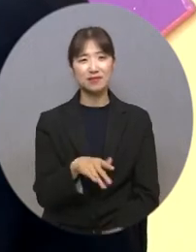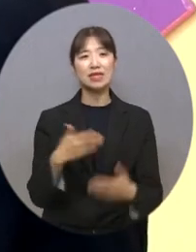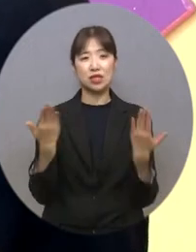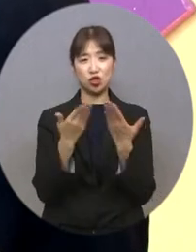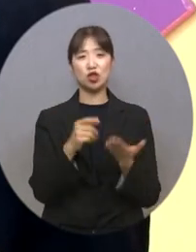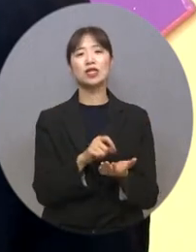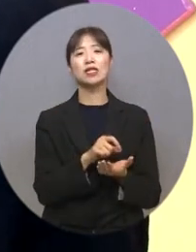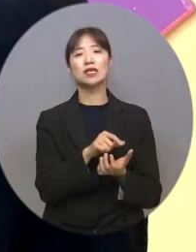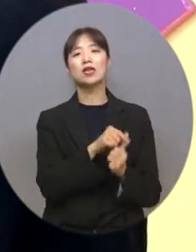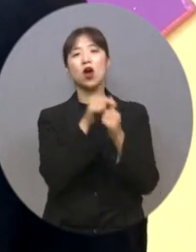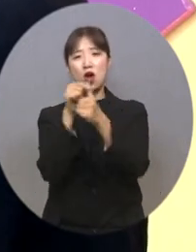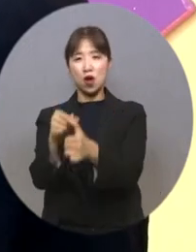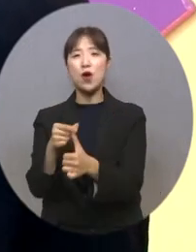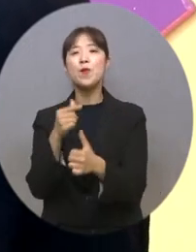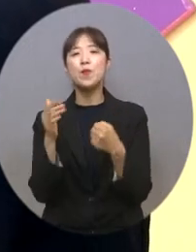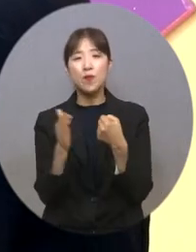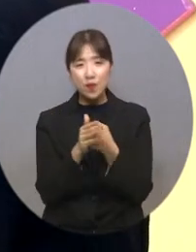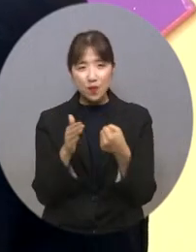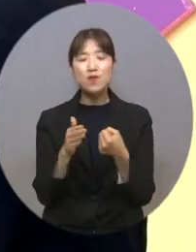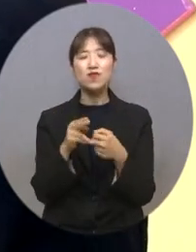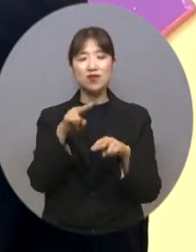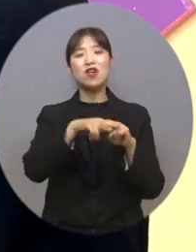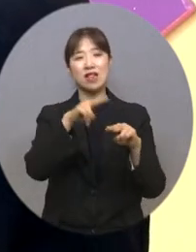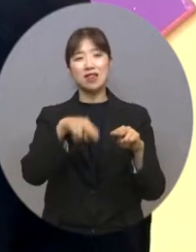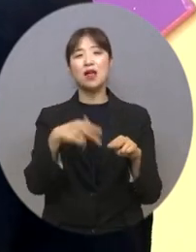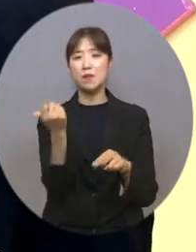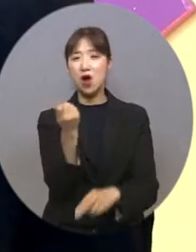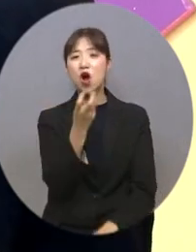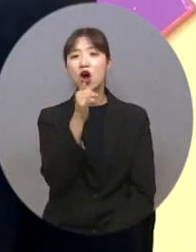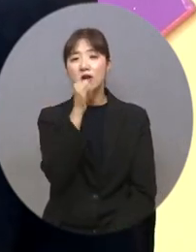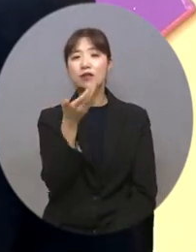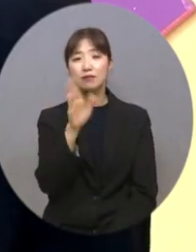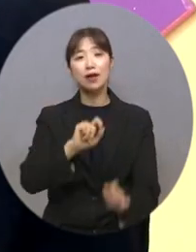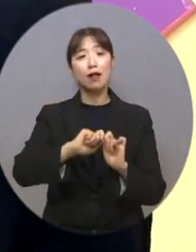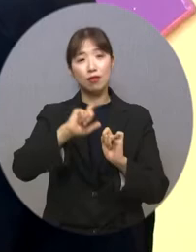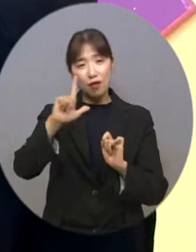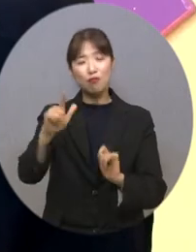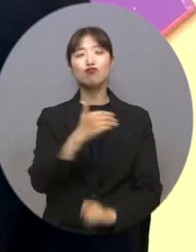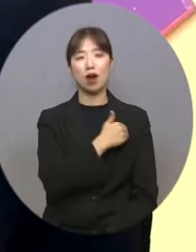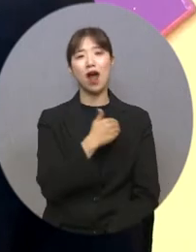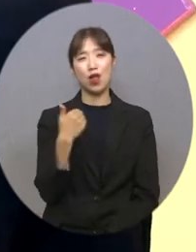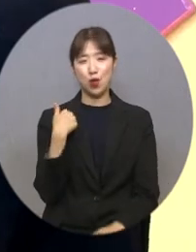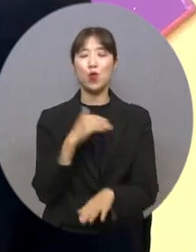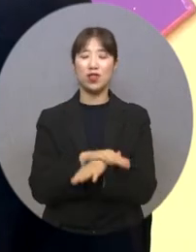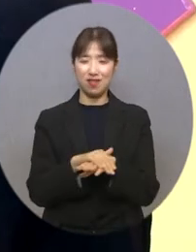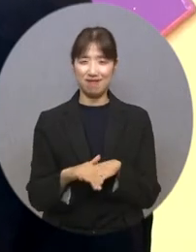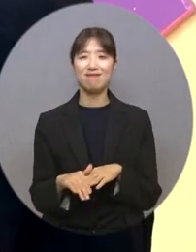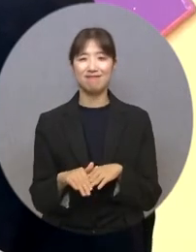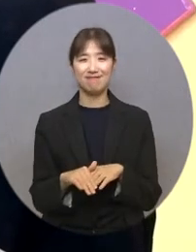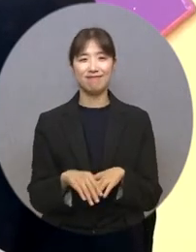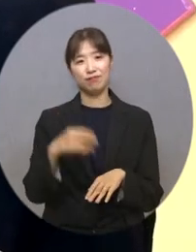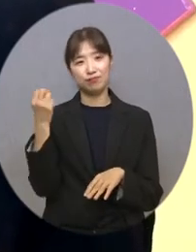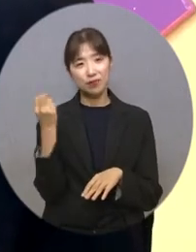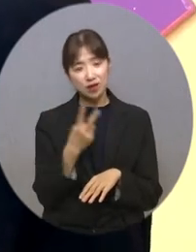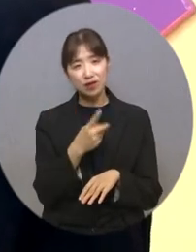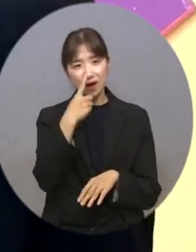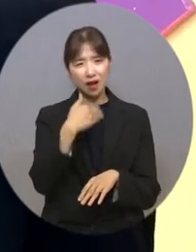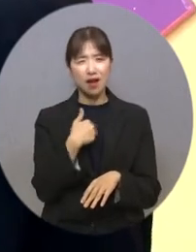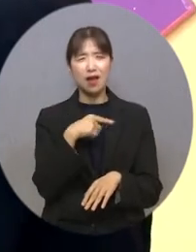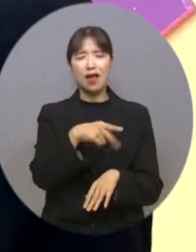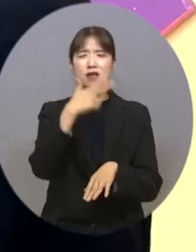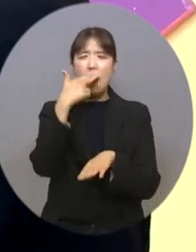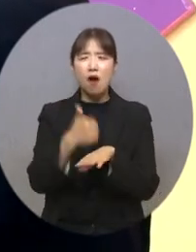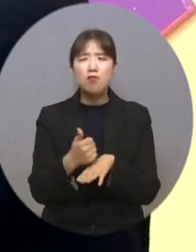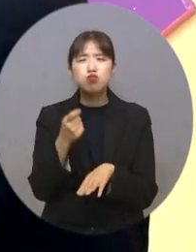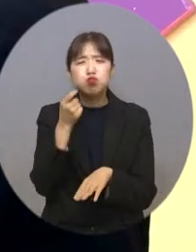목적으로 퇴사하는 근로장애인들이 간혹 이렇게 있습니다. 그렇지만 대부분 이렇게 만족을 하는 것 같고요. 네. 이제 여기에서 제가 이제